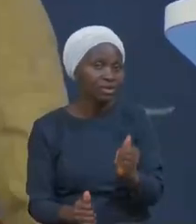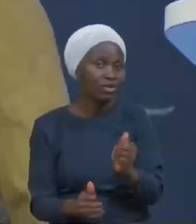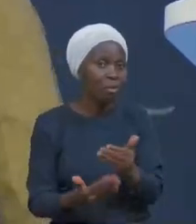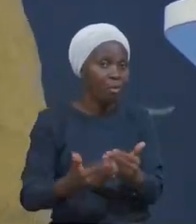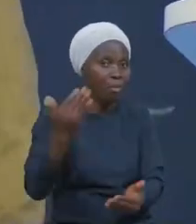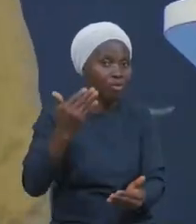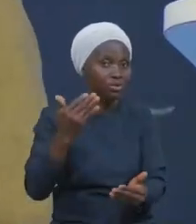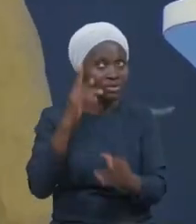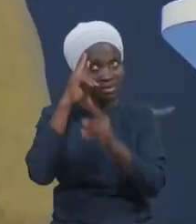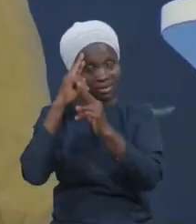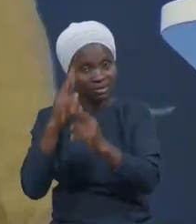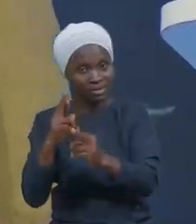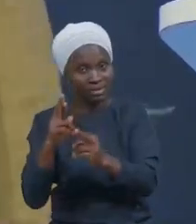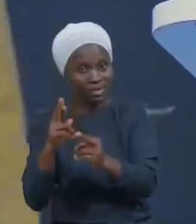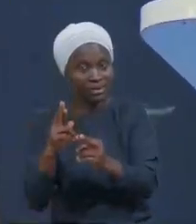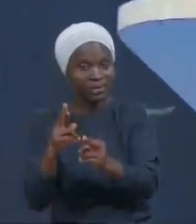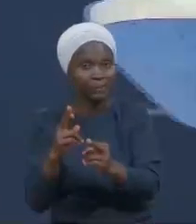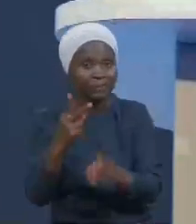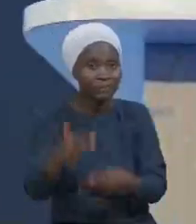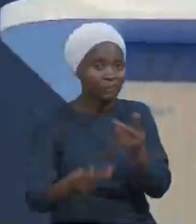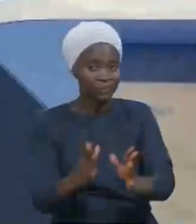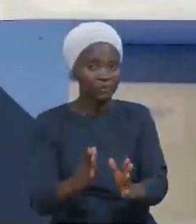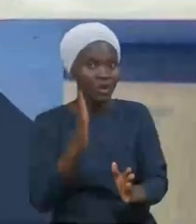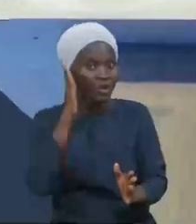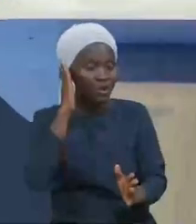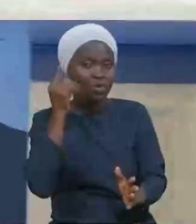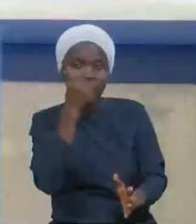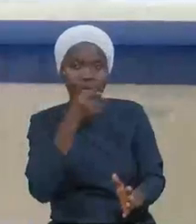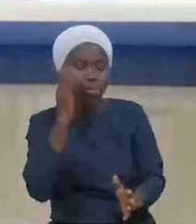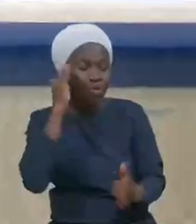viens, mais au lieu de te dire de venir,